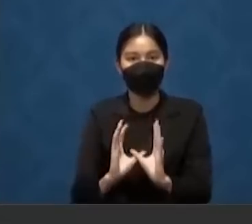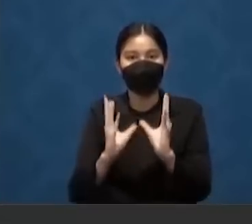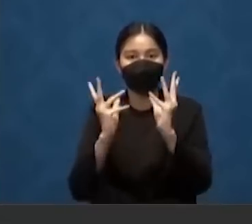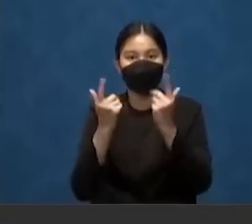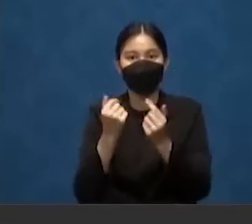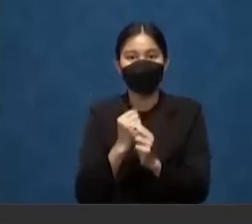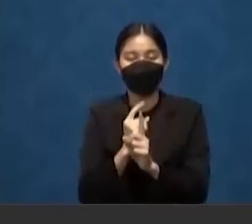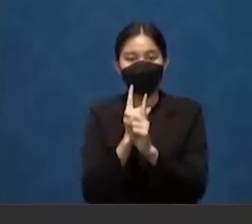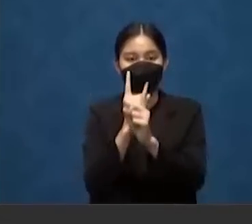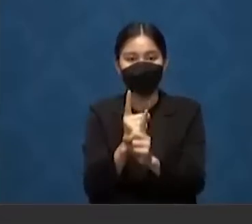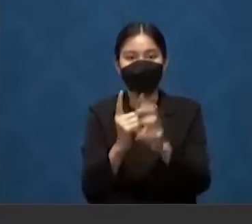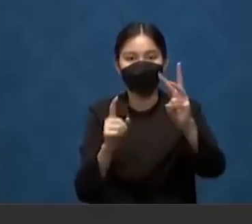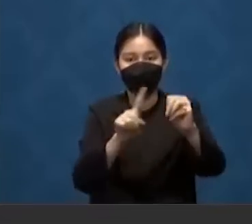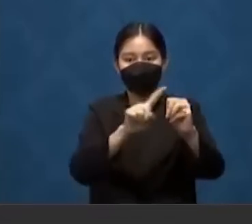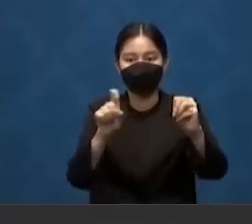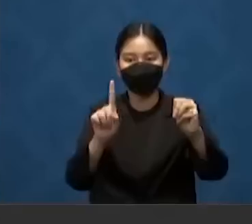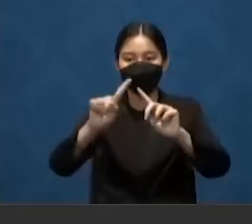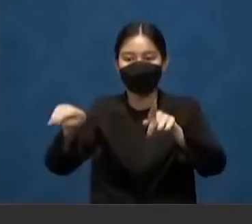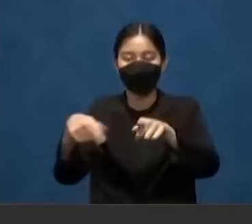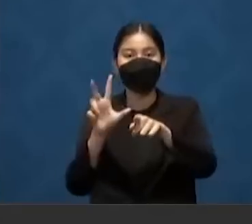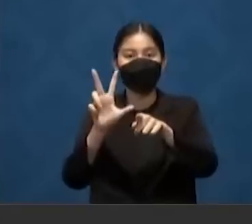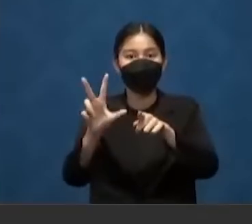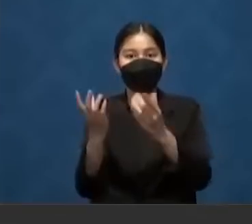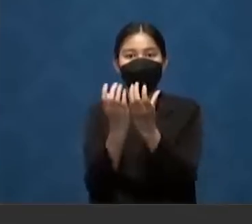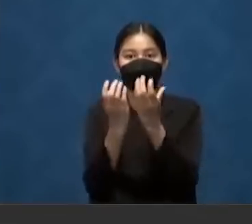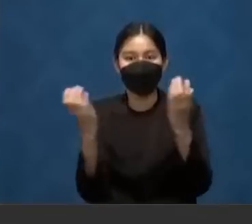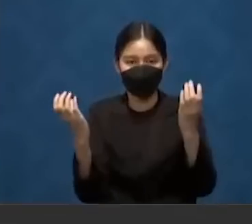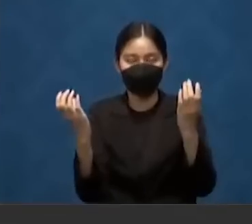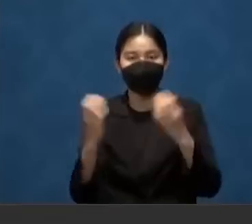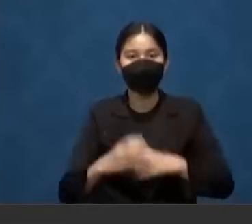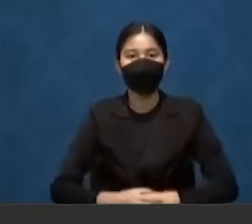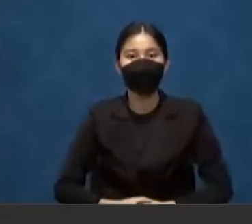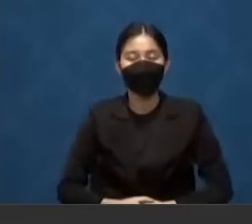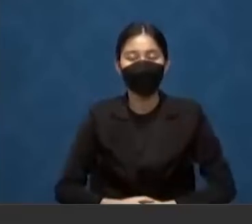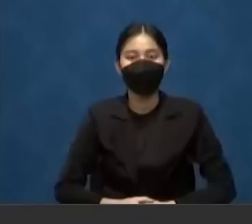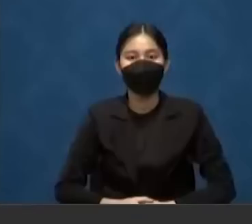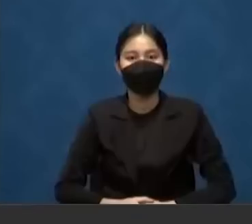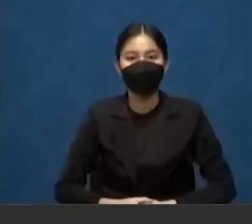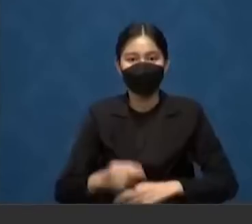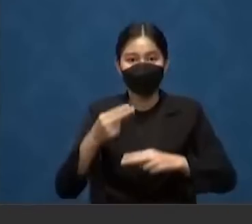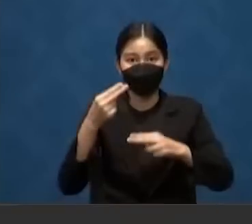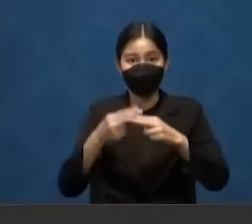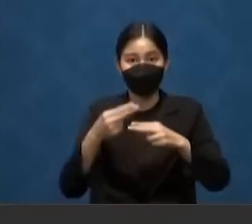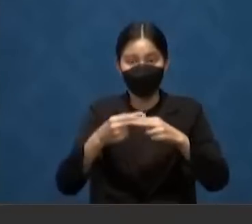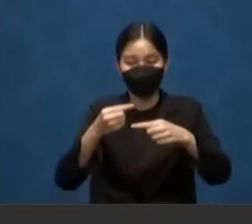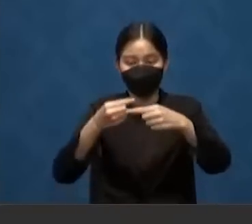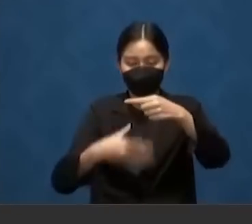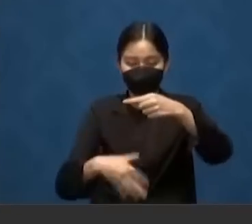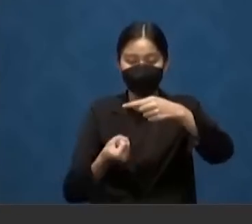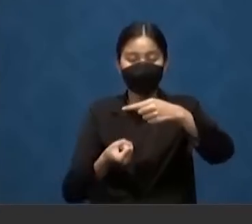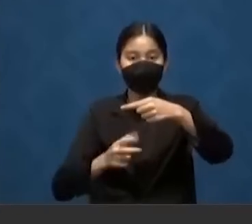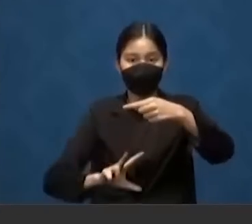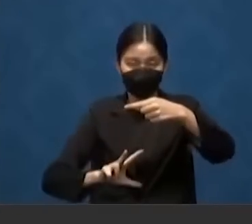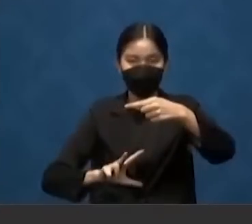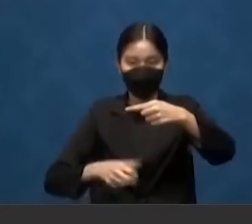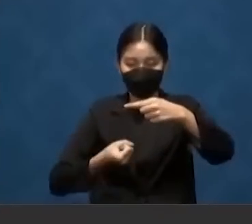าพูแรัดรสิสุดลงตามมาตา 111 เรีบ 3 ของรบนูลประกอบกับผู้มีรายชื่อührenดับ